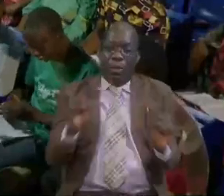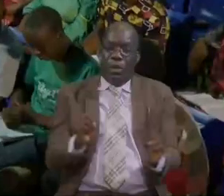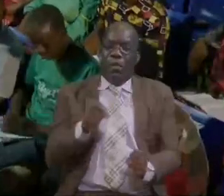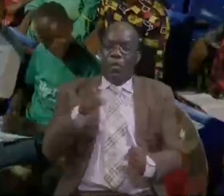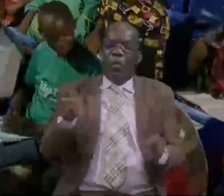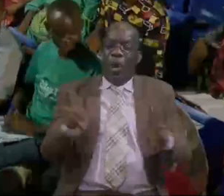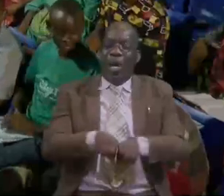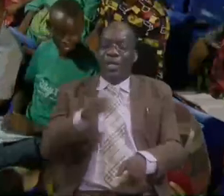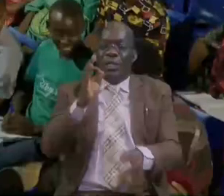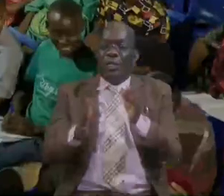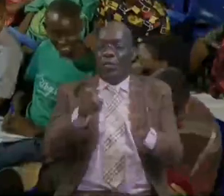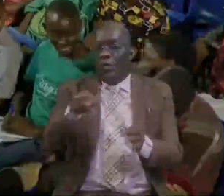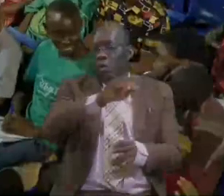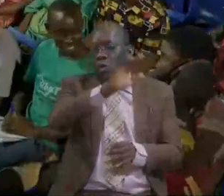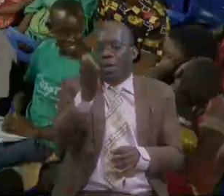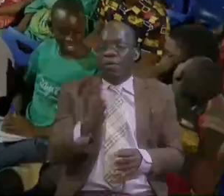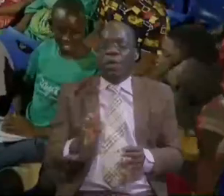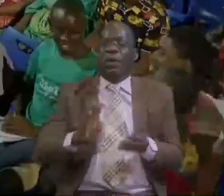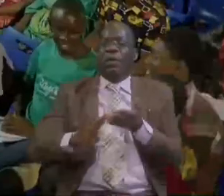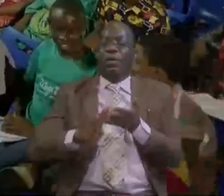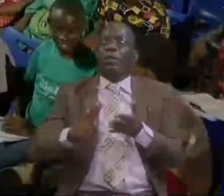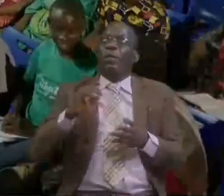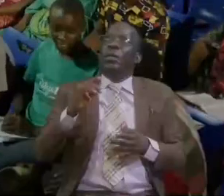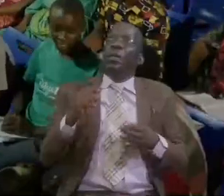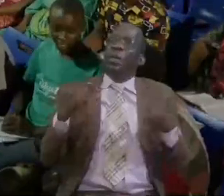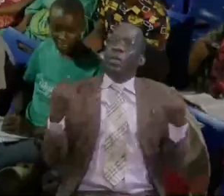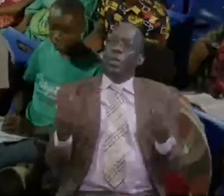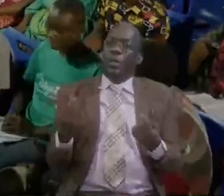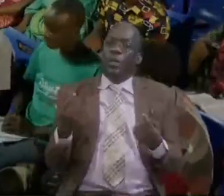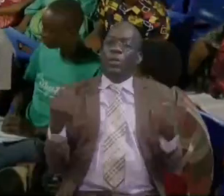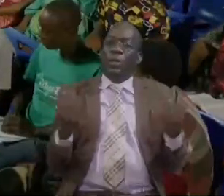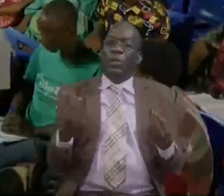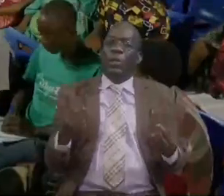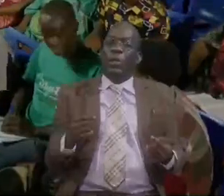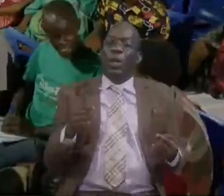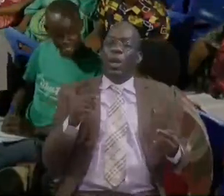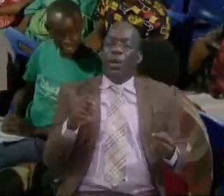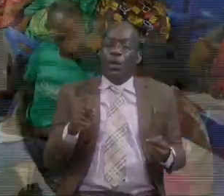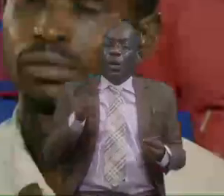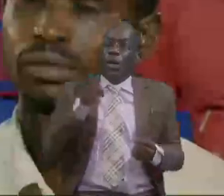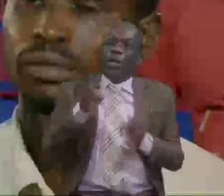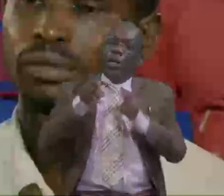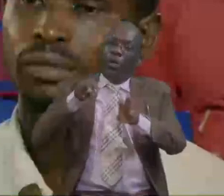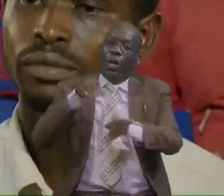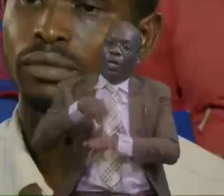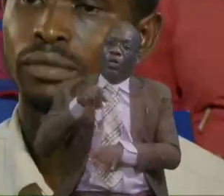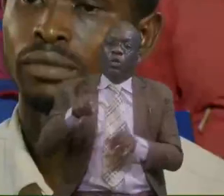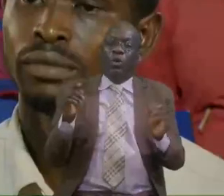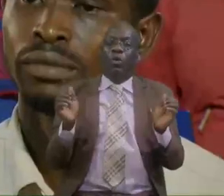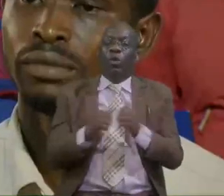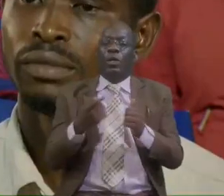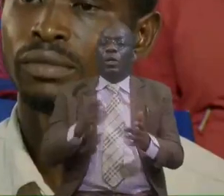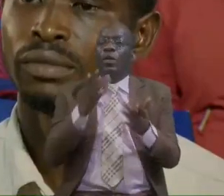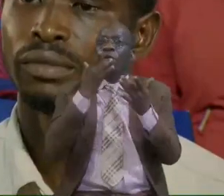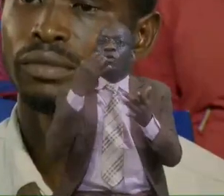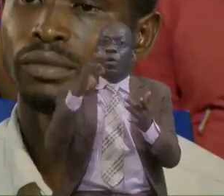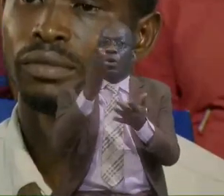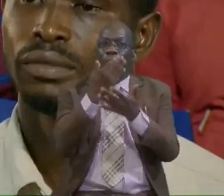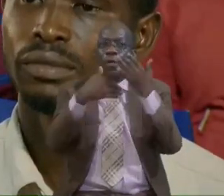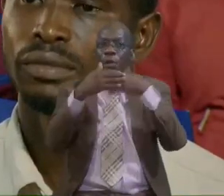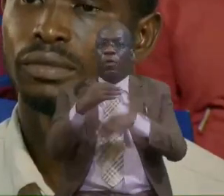tu n'avais jamais péché. Il te pardonne et il te regarde avec la faveur du ciel comme si